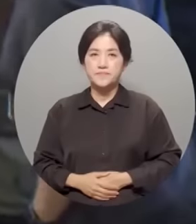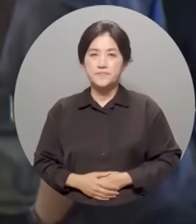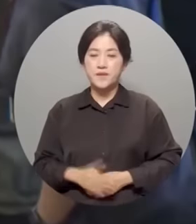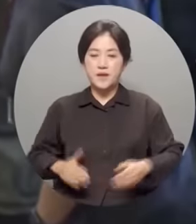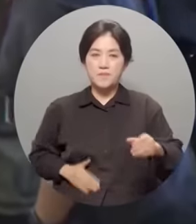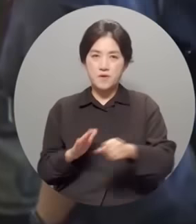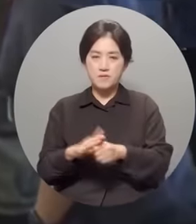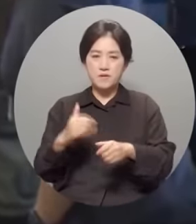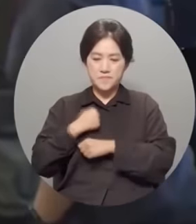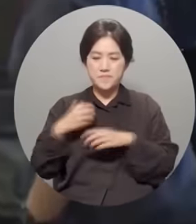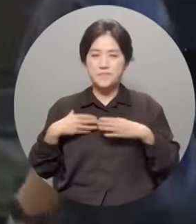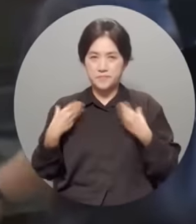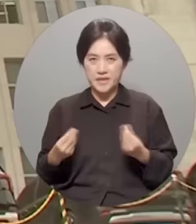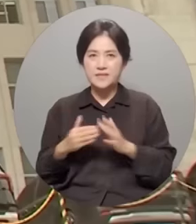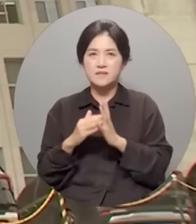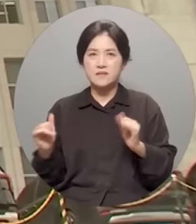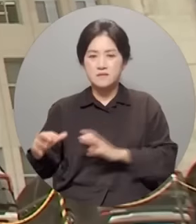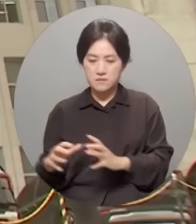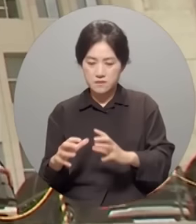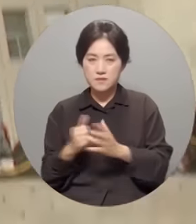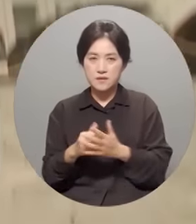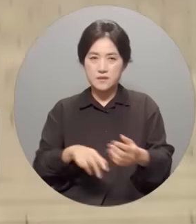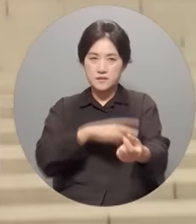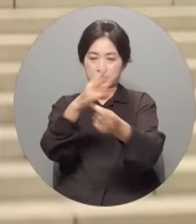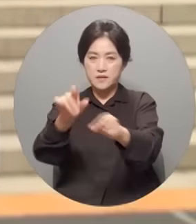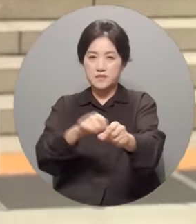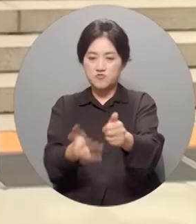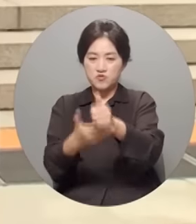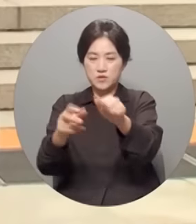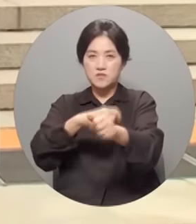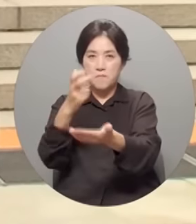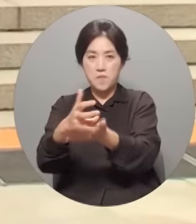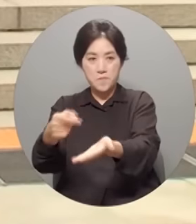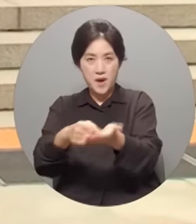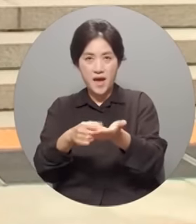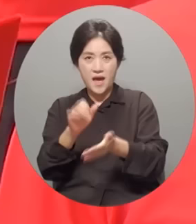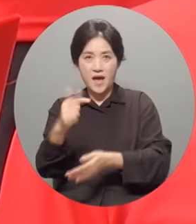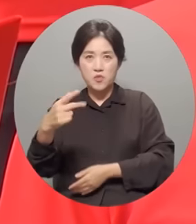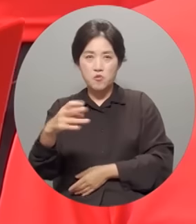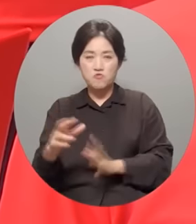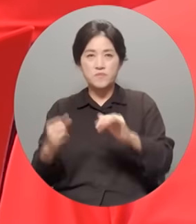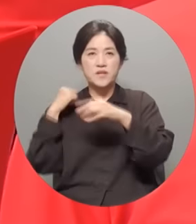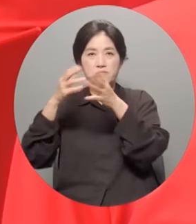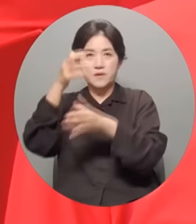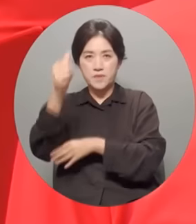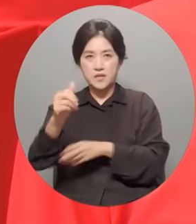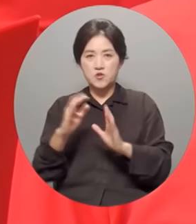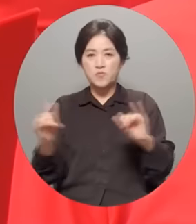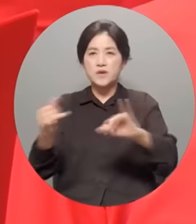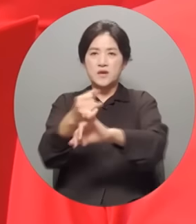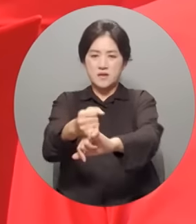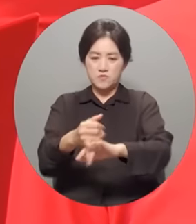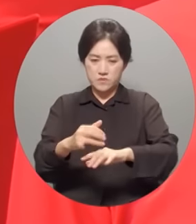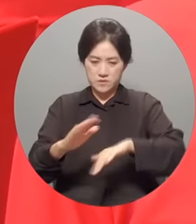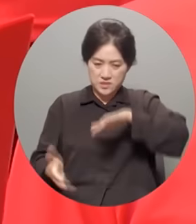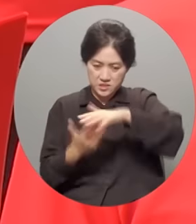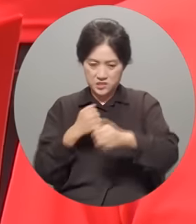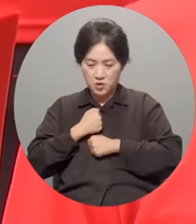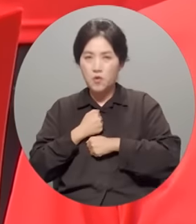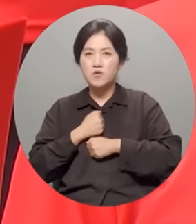해병대 예비역 연대는 제3자 추천 특검법을 제안한 한동훈 국민의힘 대표에게 국민과의 약속을 지키는